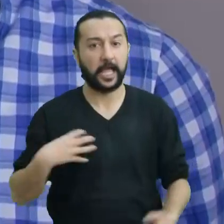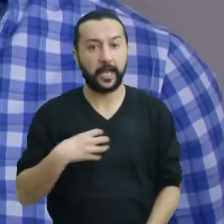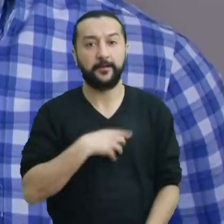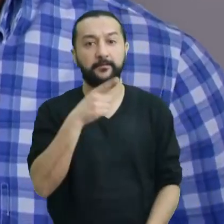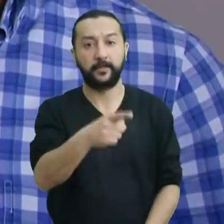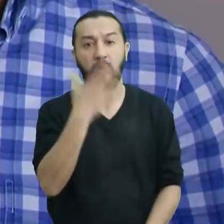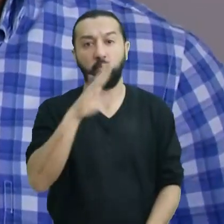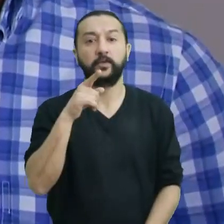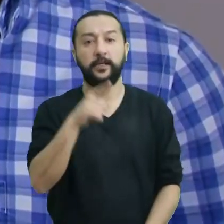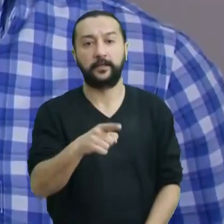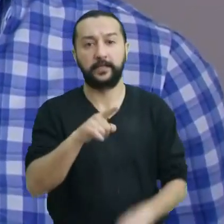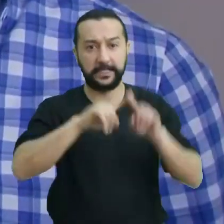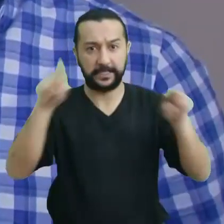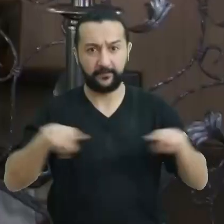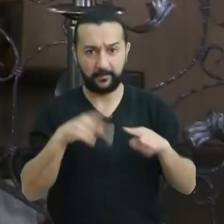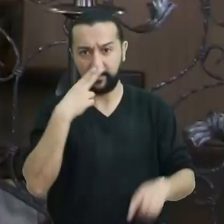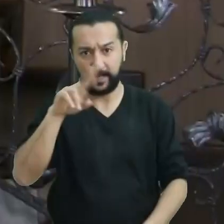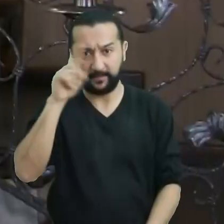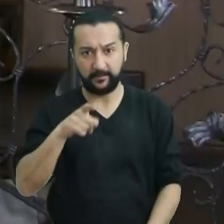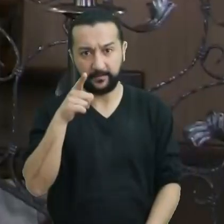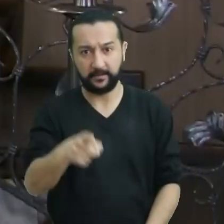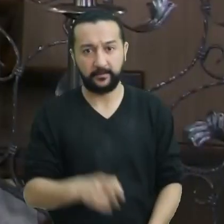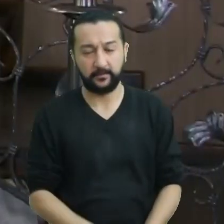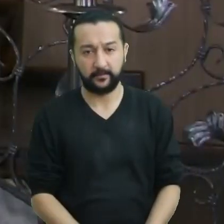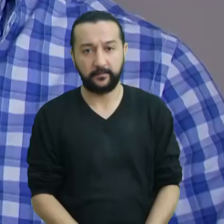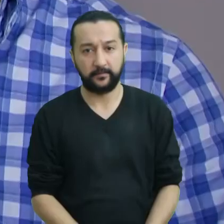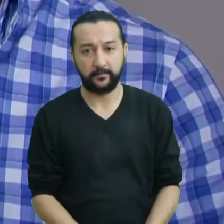Anneciğim sen yoksa çerçeveyi mi beğenmedin? Ha?